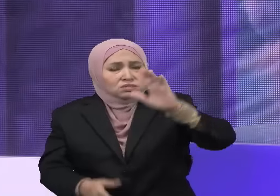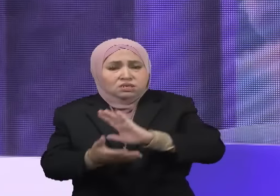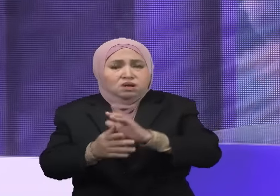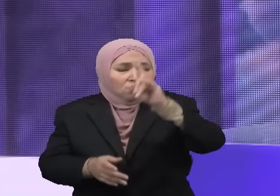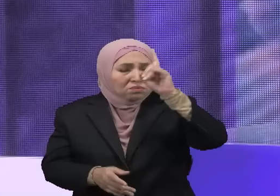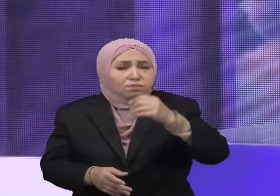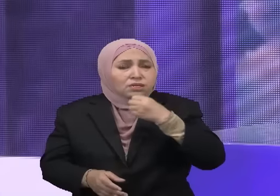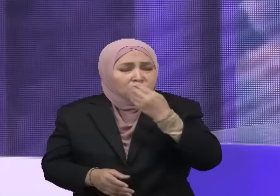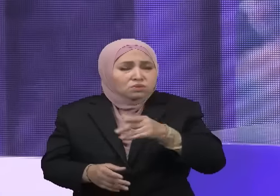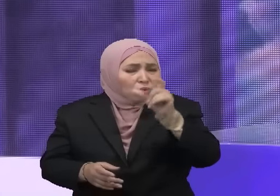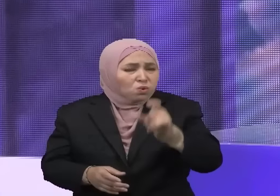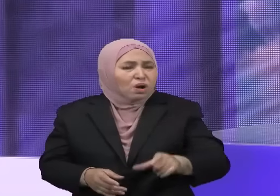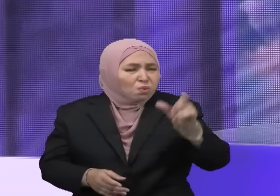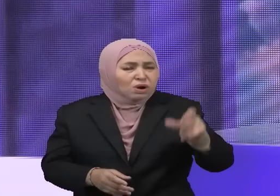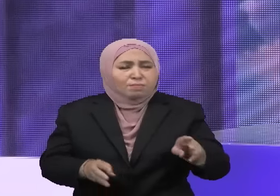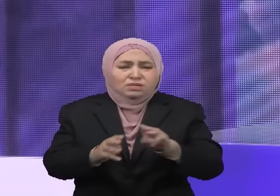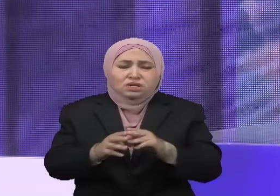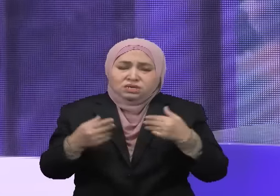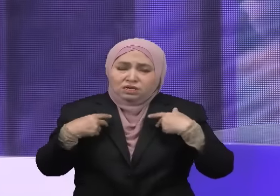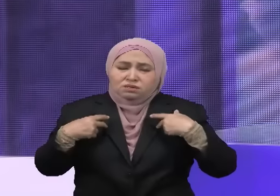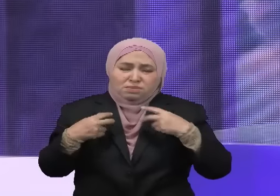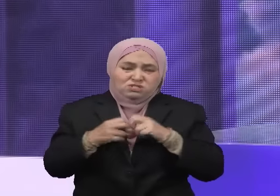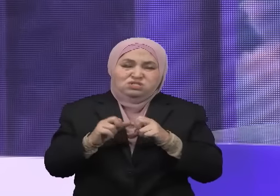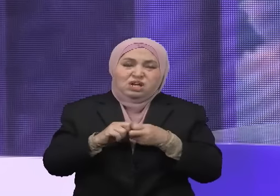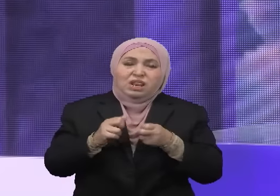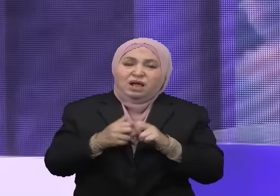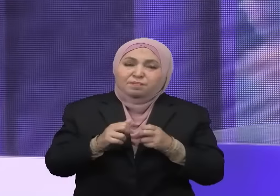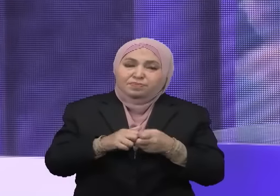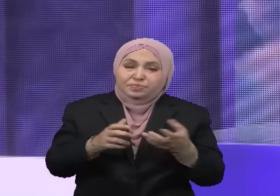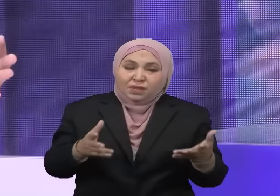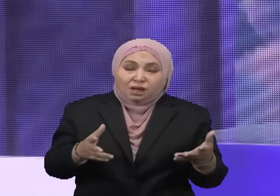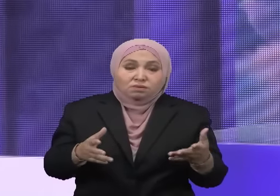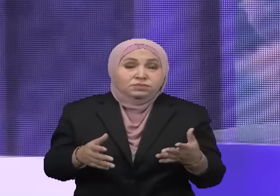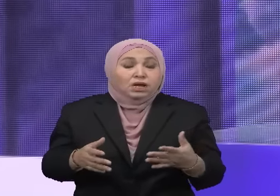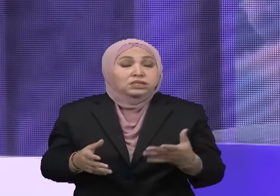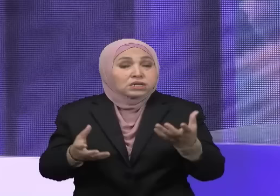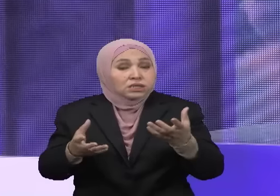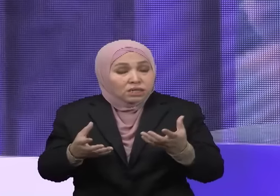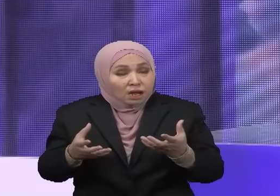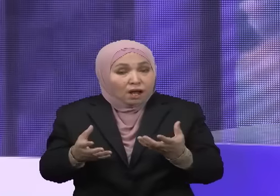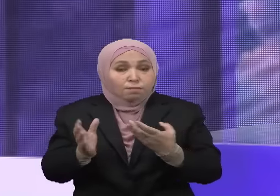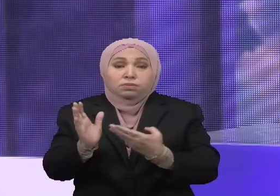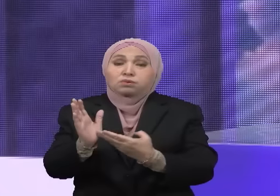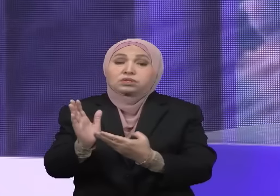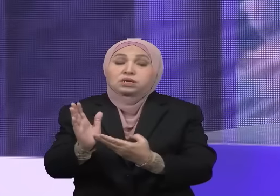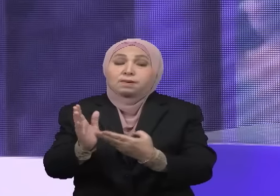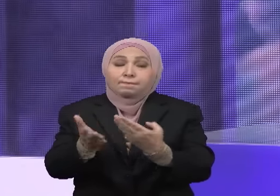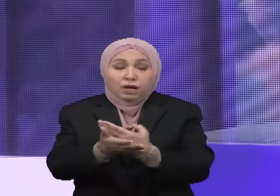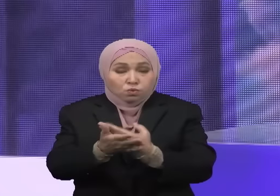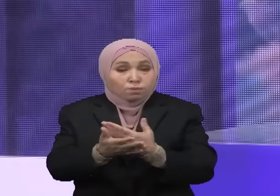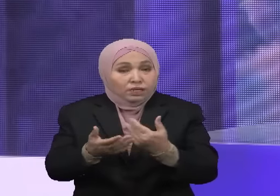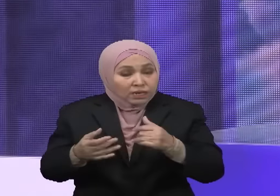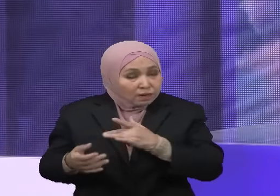menyatakan orang-orang begini, dia ada isu Ustaz ya. Isunya ialah dia nakkan bukti baru